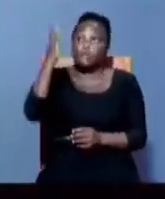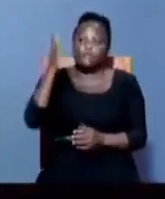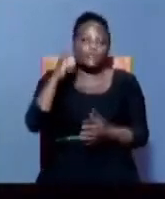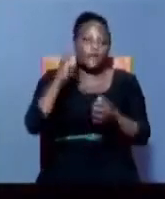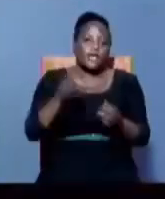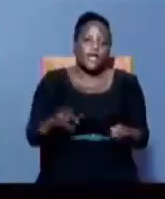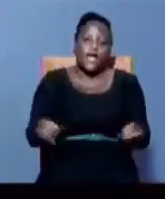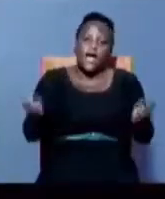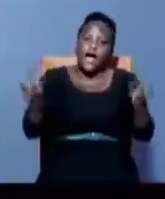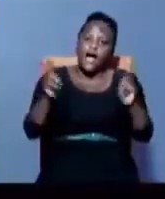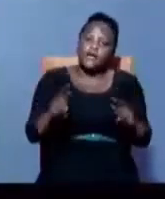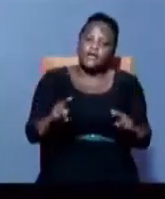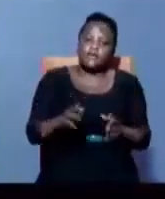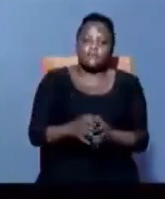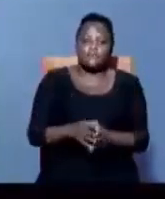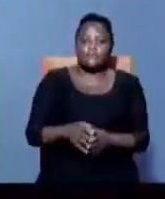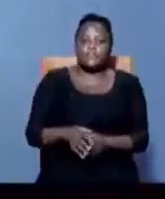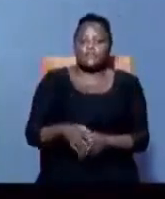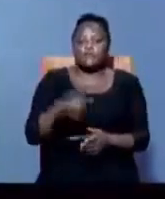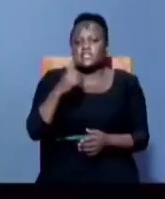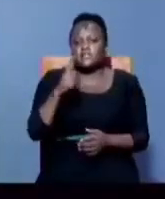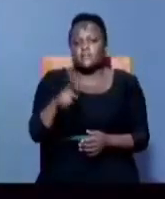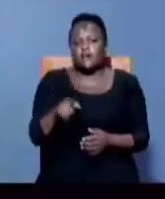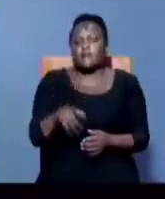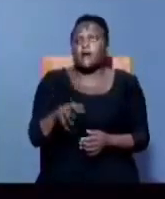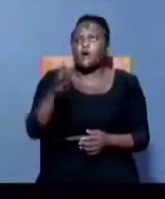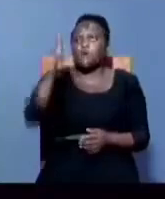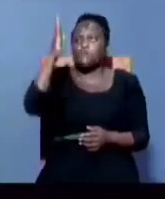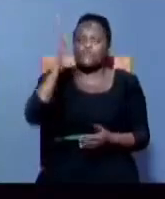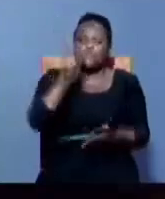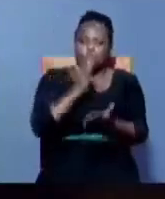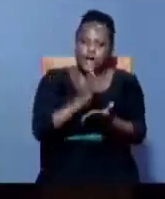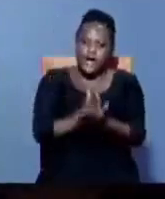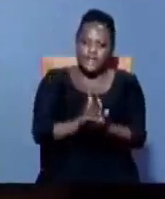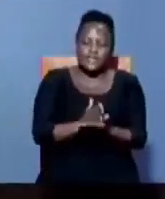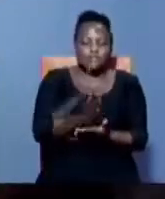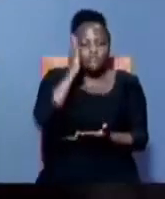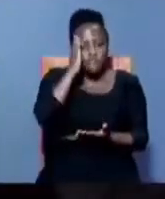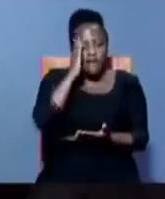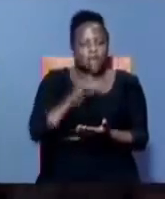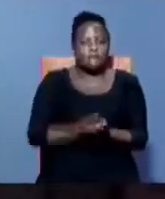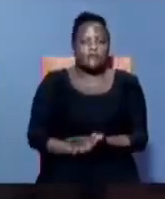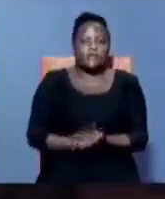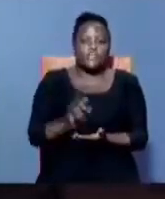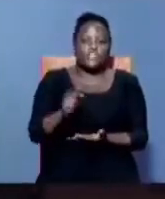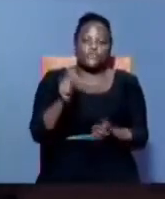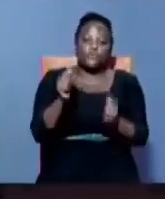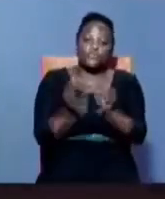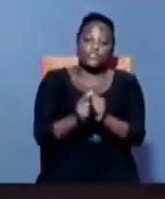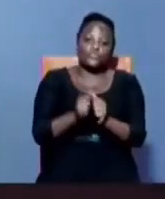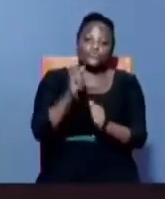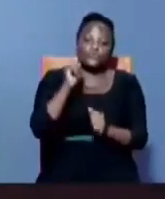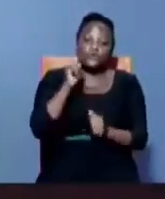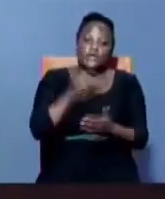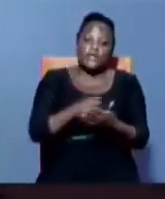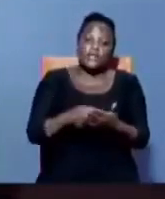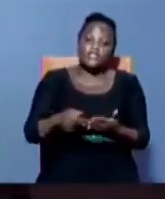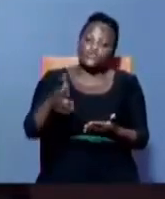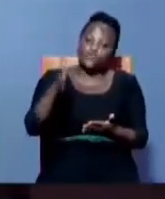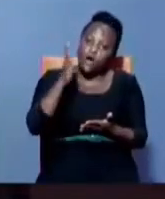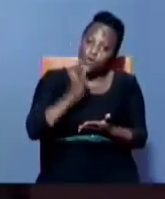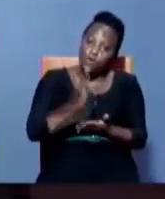zote ukisikia Mungu ni wa haki, hapo ujue kuna kitu kinaitwa kweli. Kwa sababu hivi vitu